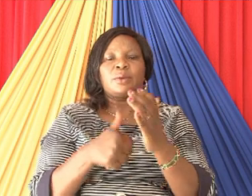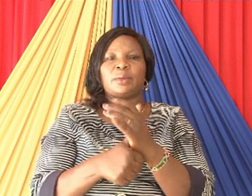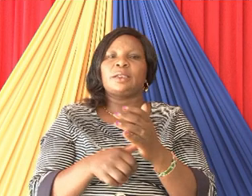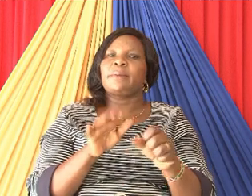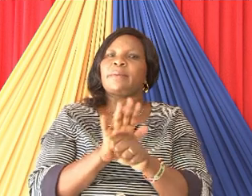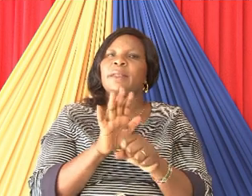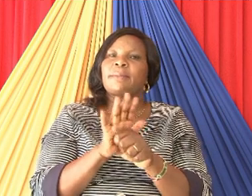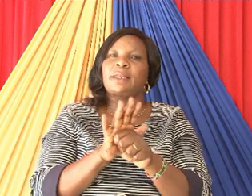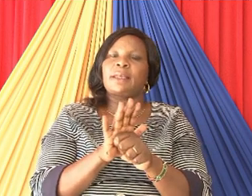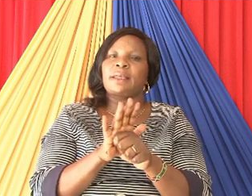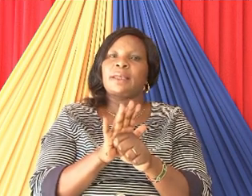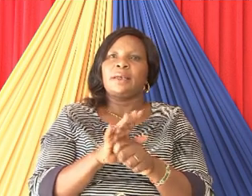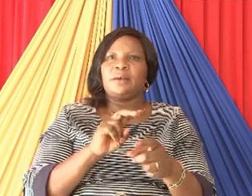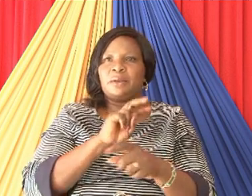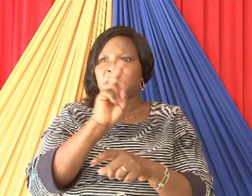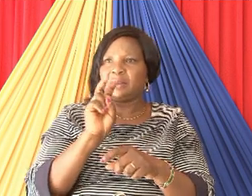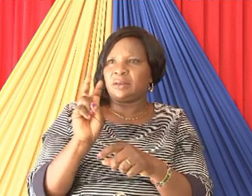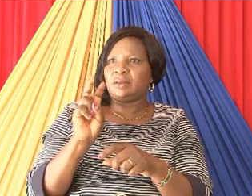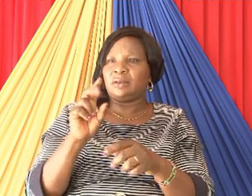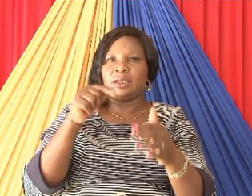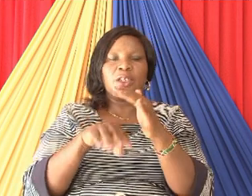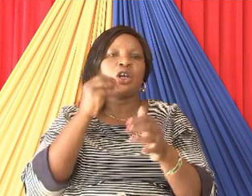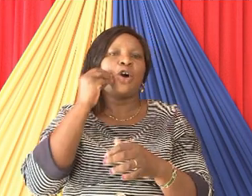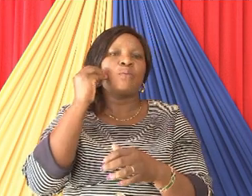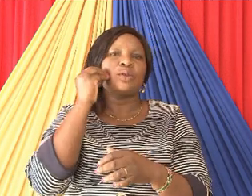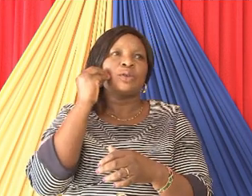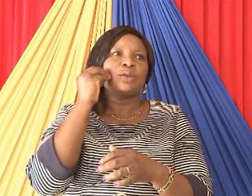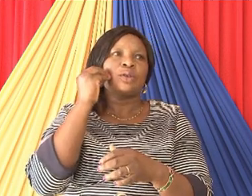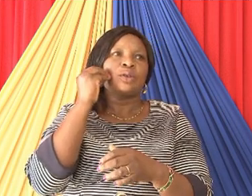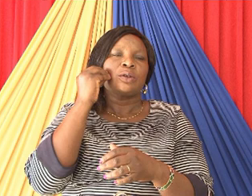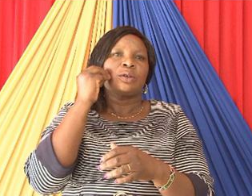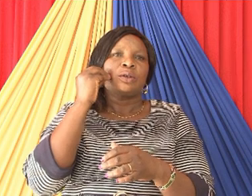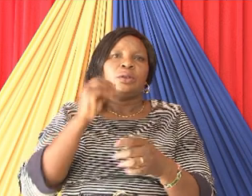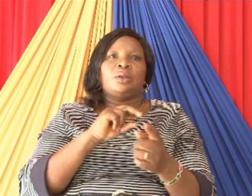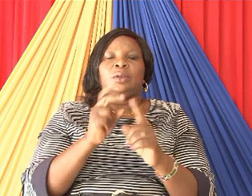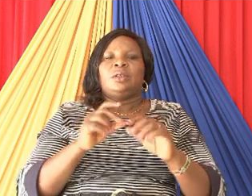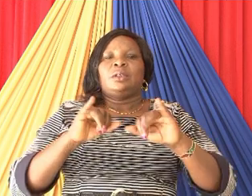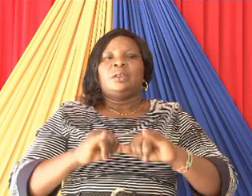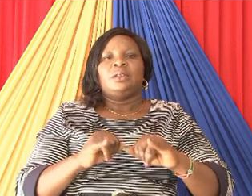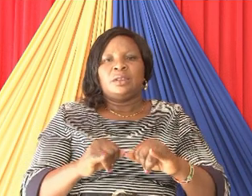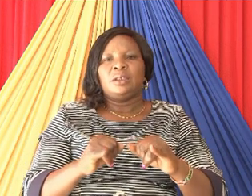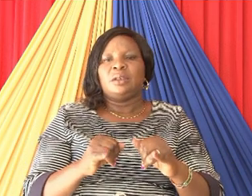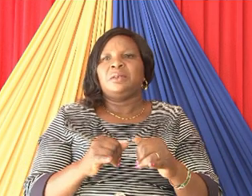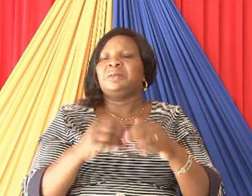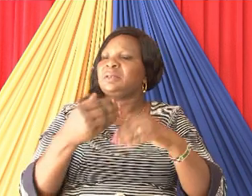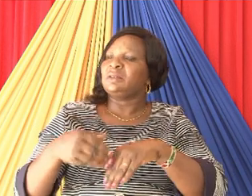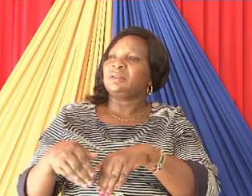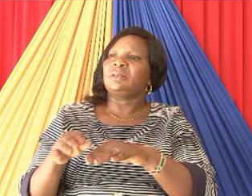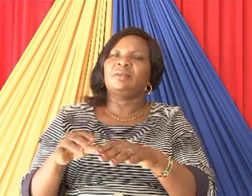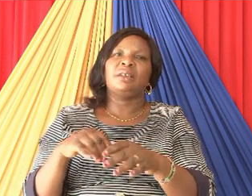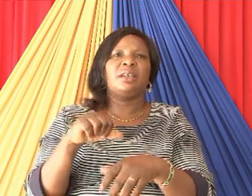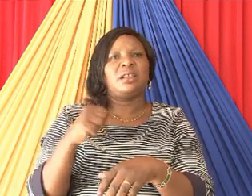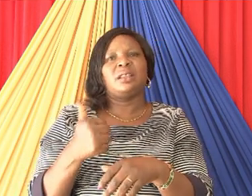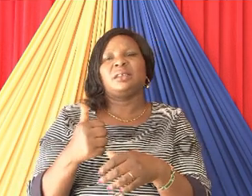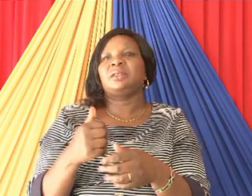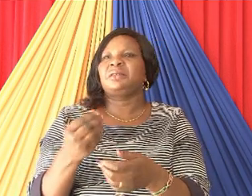yanatusumbua. Tukiangalia kwanza katika nyumbani kwetu baba yetu, tunaweza kukaa tumekaa na tukakosa mambo fulani. Wengine